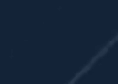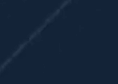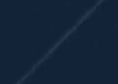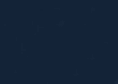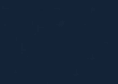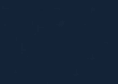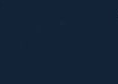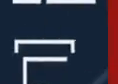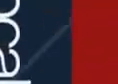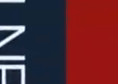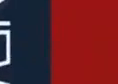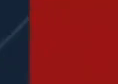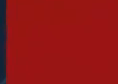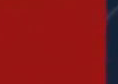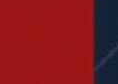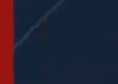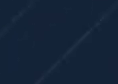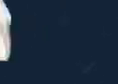으 으